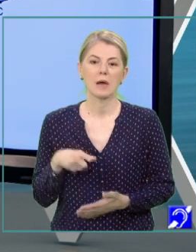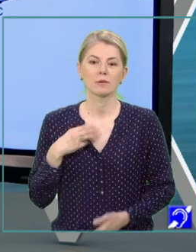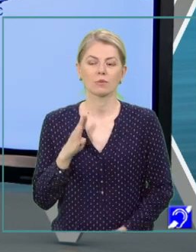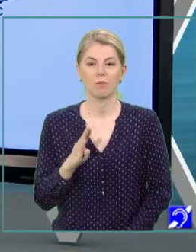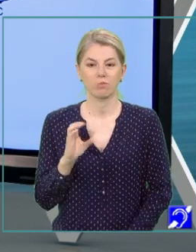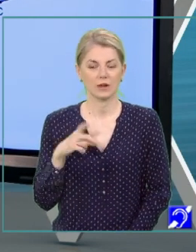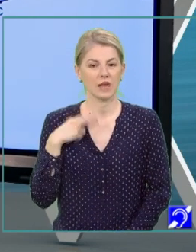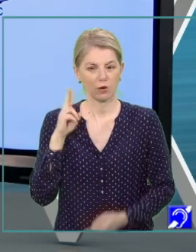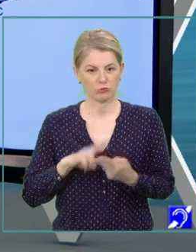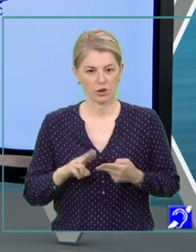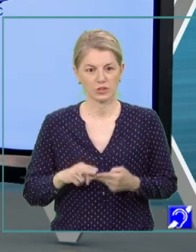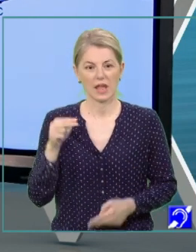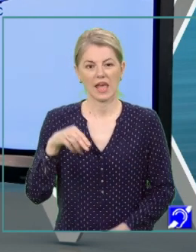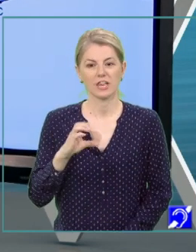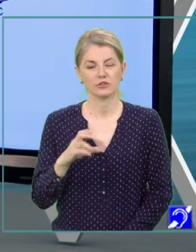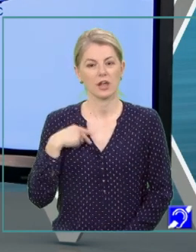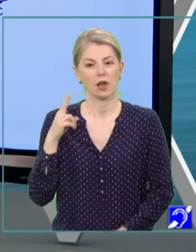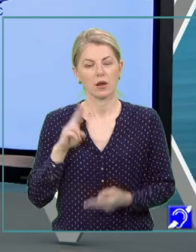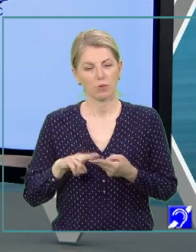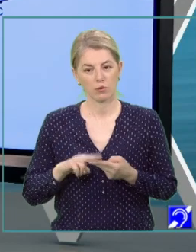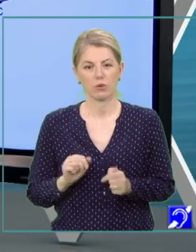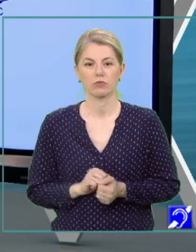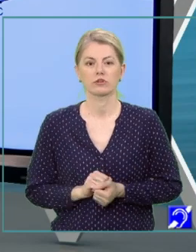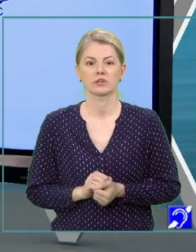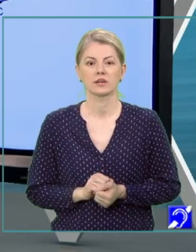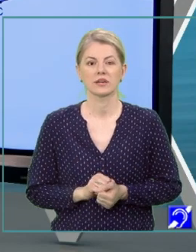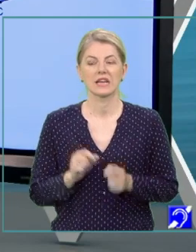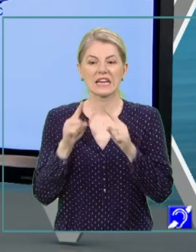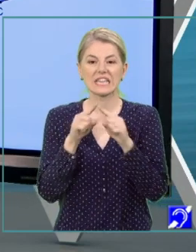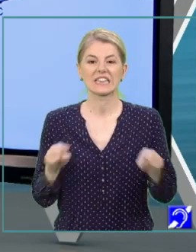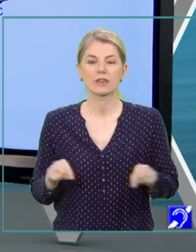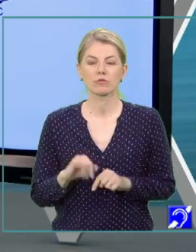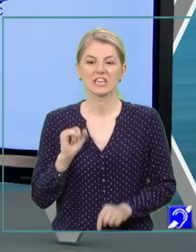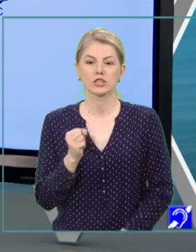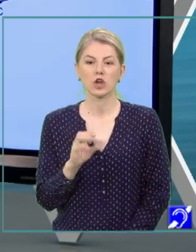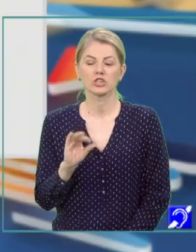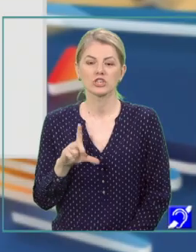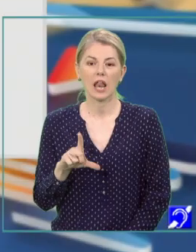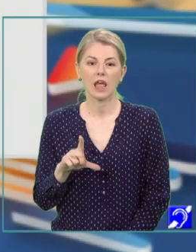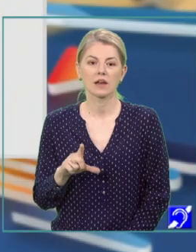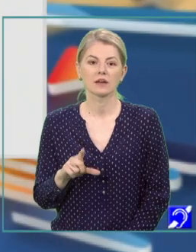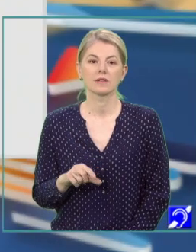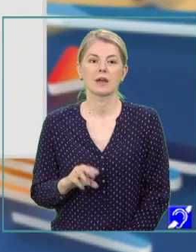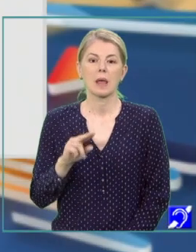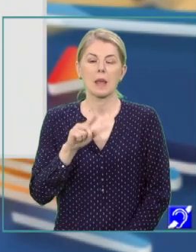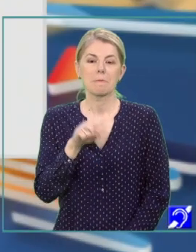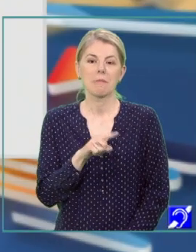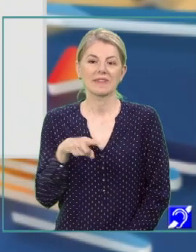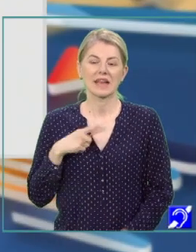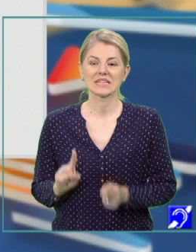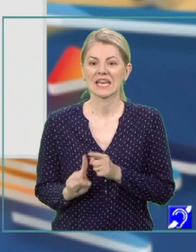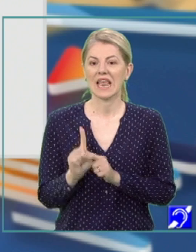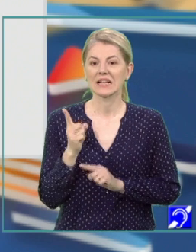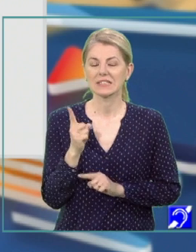e cunoscut, NC este calculat și în triunghiul isoscel, dragii mei, mediana este și